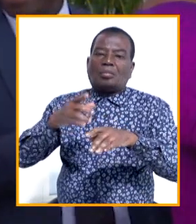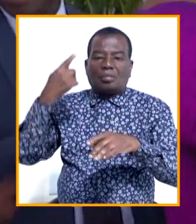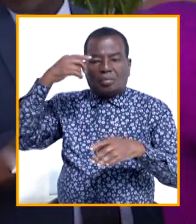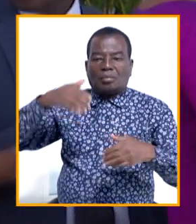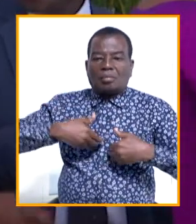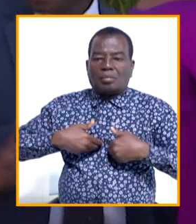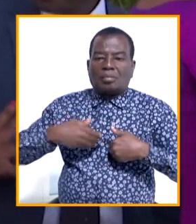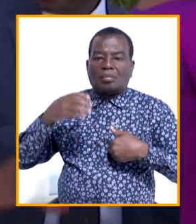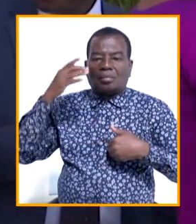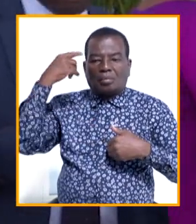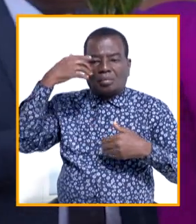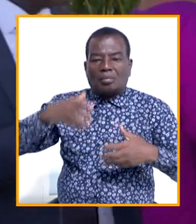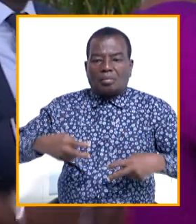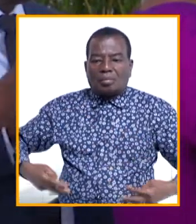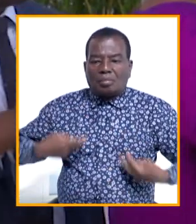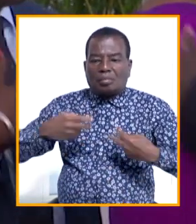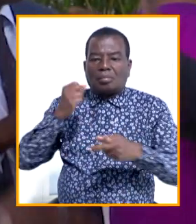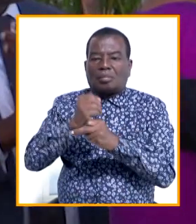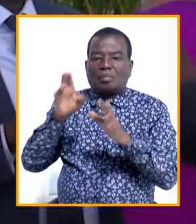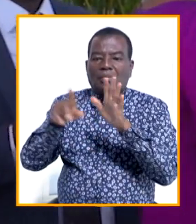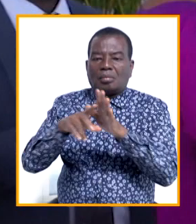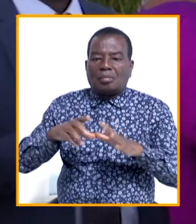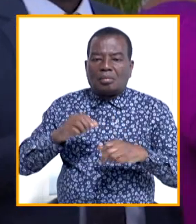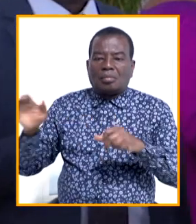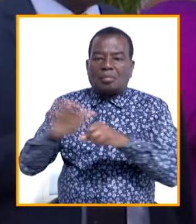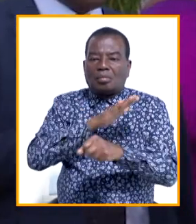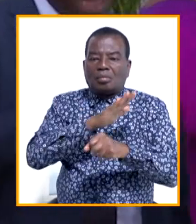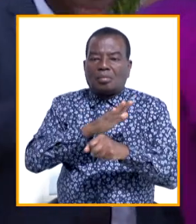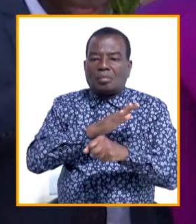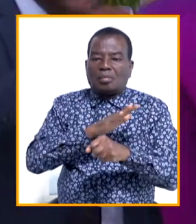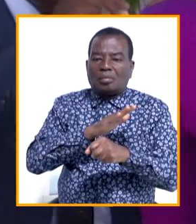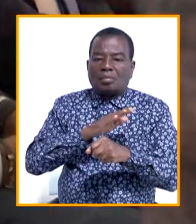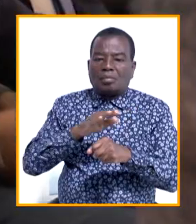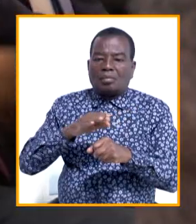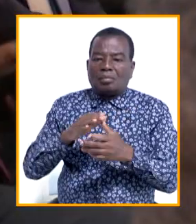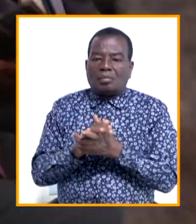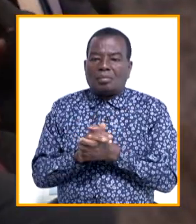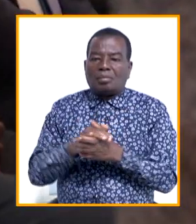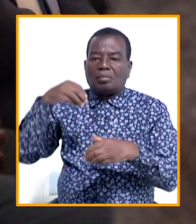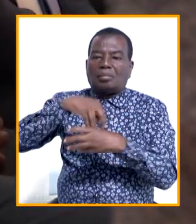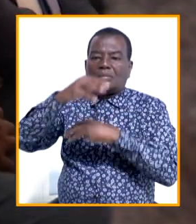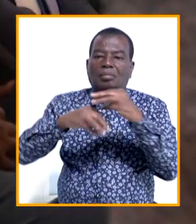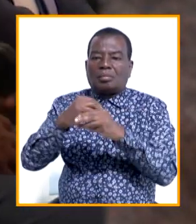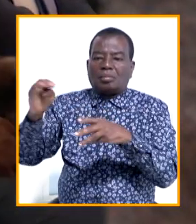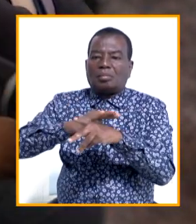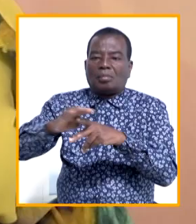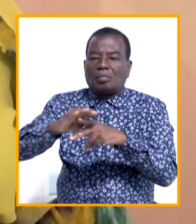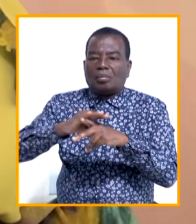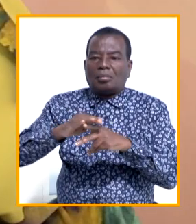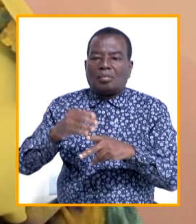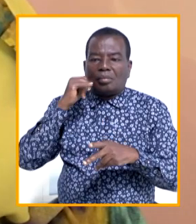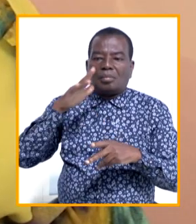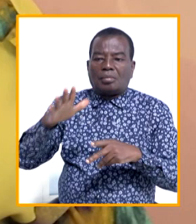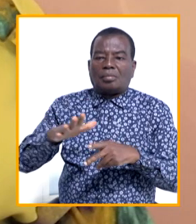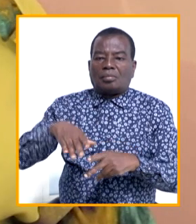avoir une vie professionnelle accomplie et surtout une vie familiale dans le monde des affaires les femmes tirent leur